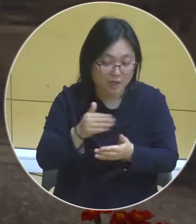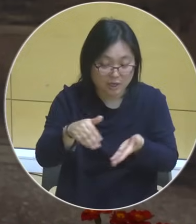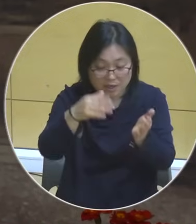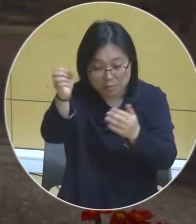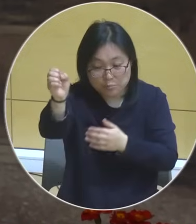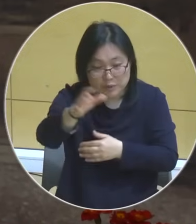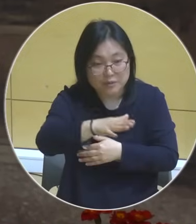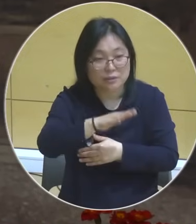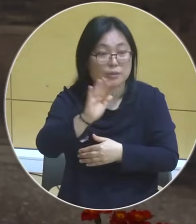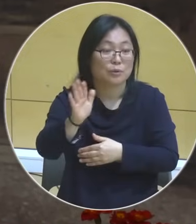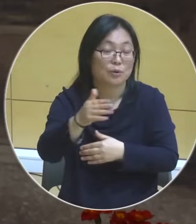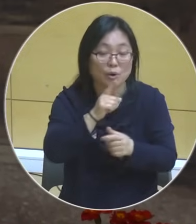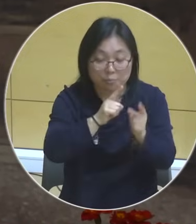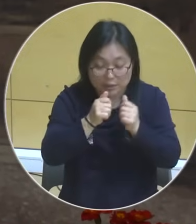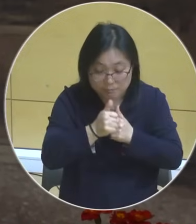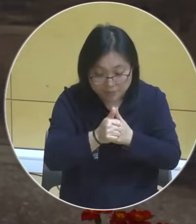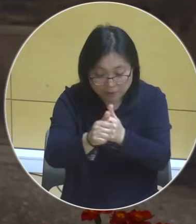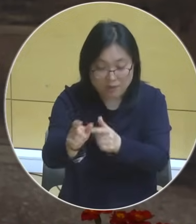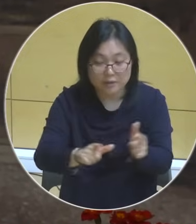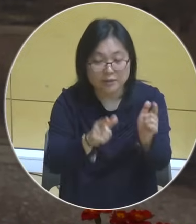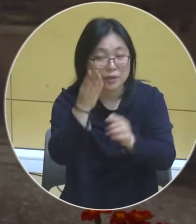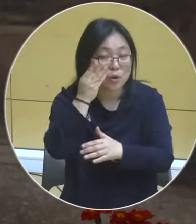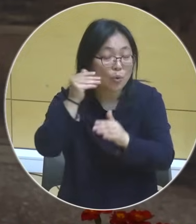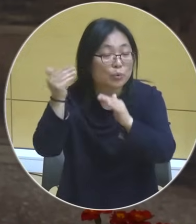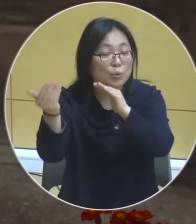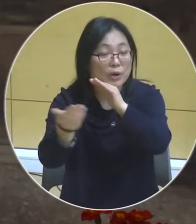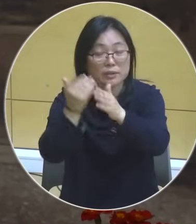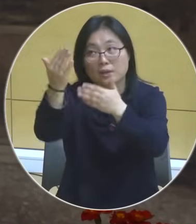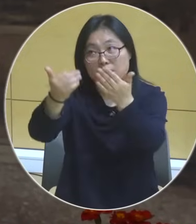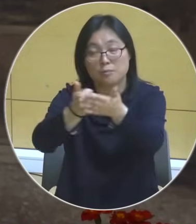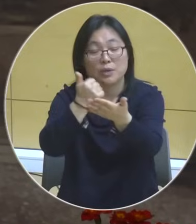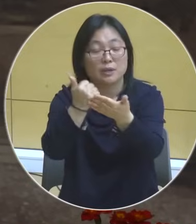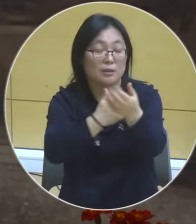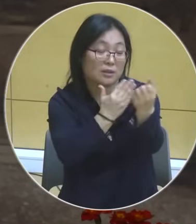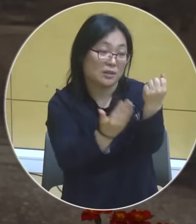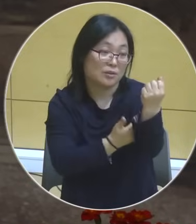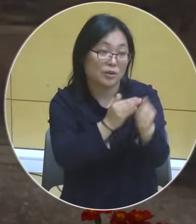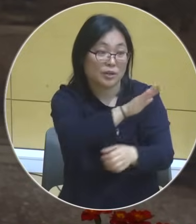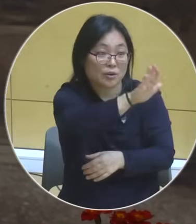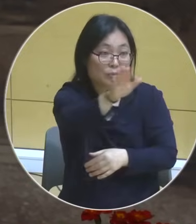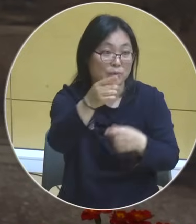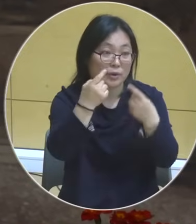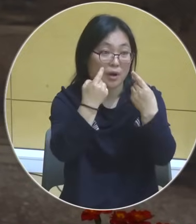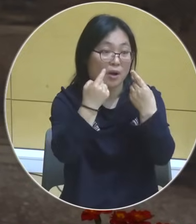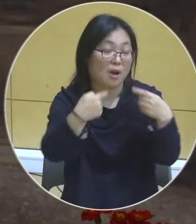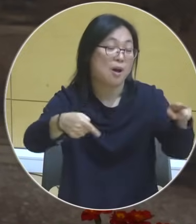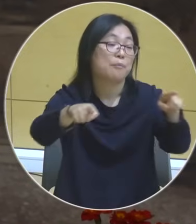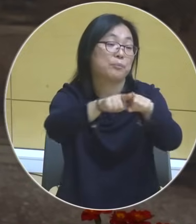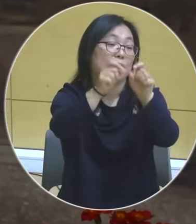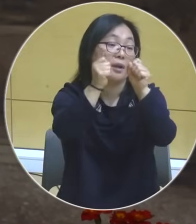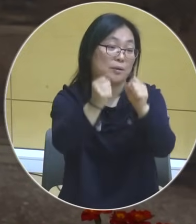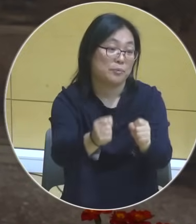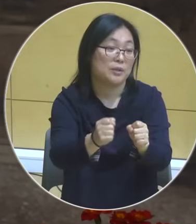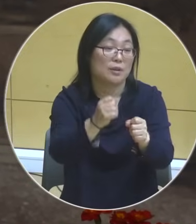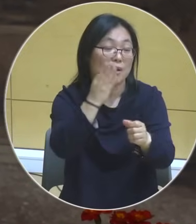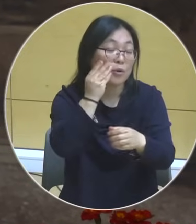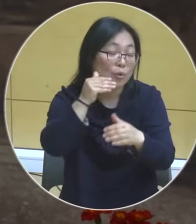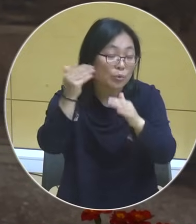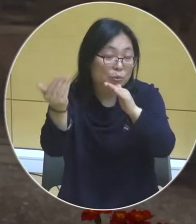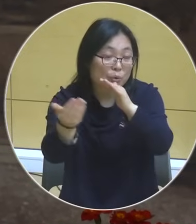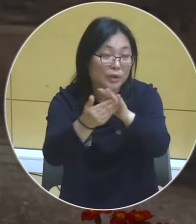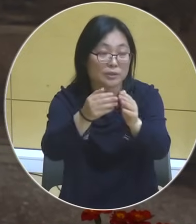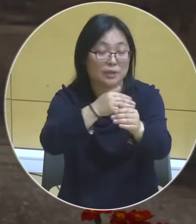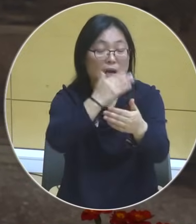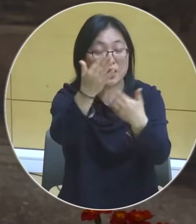말씀대로 따라갈 때에 형통하게 하시는 하나님의 능력이 분명히 여러분과 함께 하실 것입니다. 형통하게 하시는